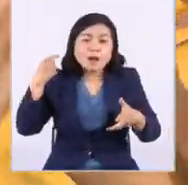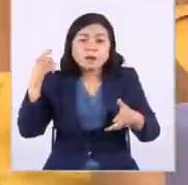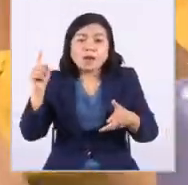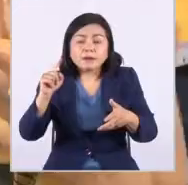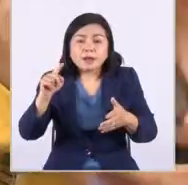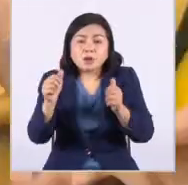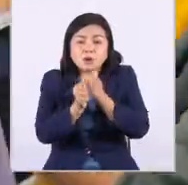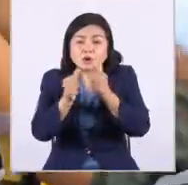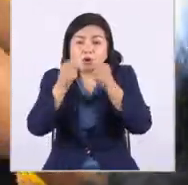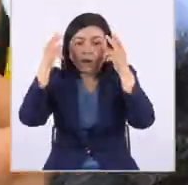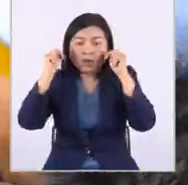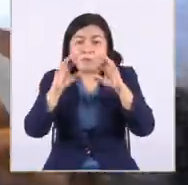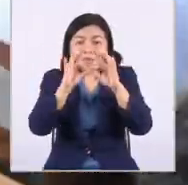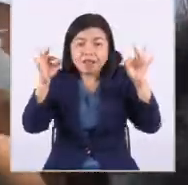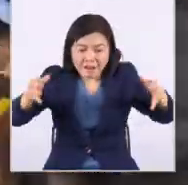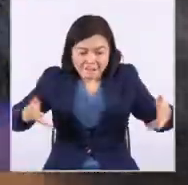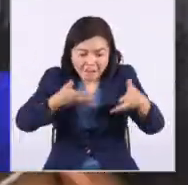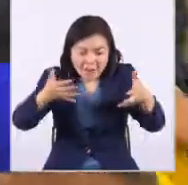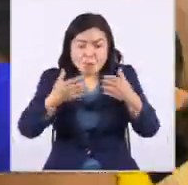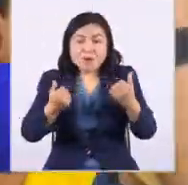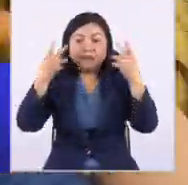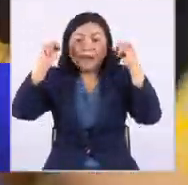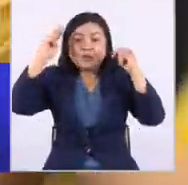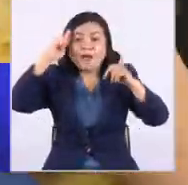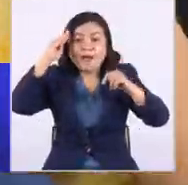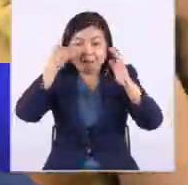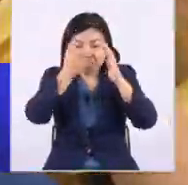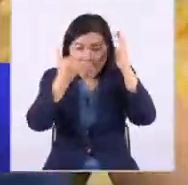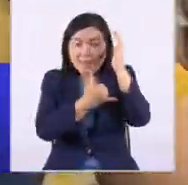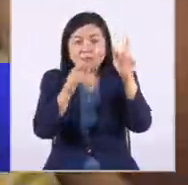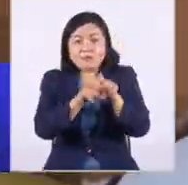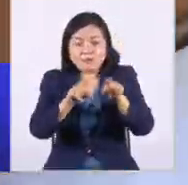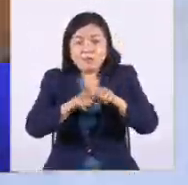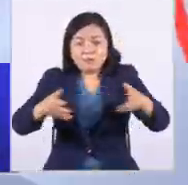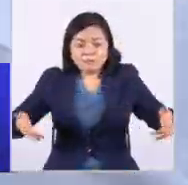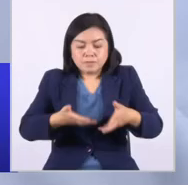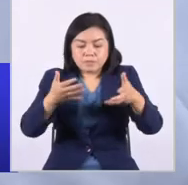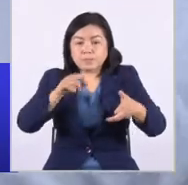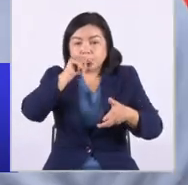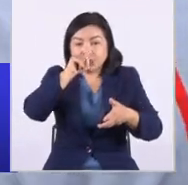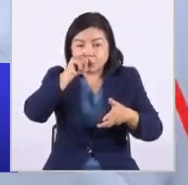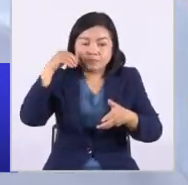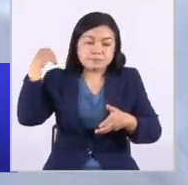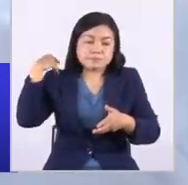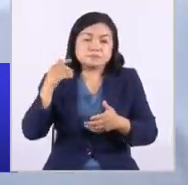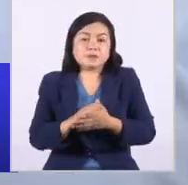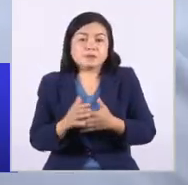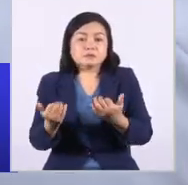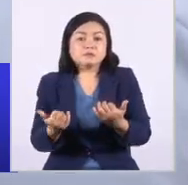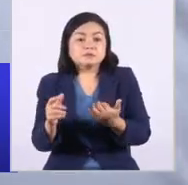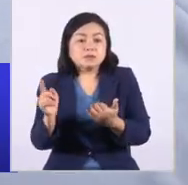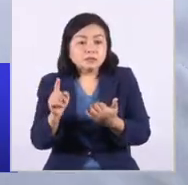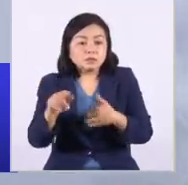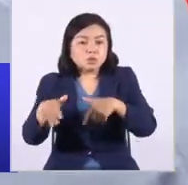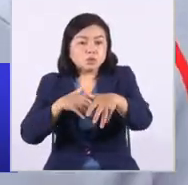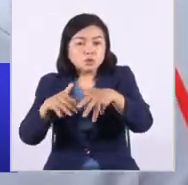ช่ใช่ใช่ อ ัน นี้บิ๊กตู่ผัดกะเพรา ผัดกะเพรา ไปที่สงขลาที่2จุดนะจุดแรกที่อำเภอรัตภูมินะฮะจุดที่2ก็ควนเนียงนี่มีช